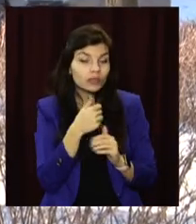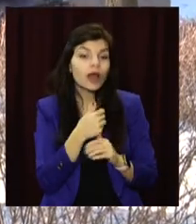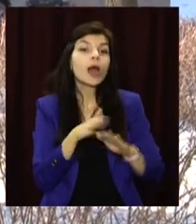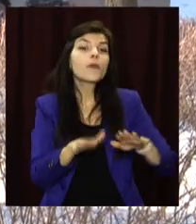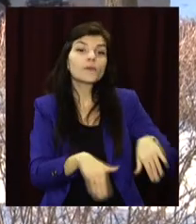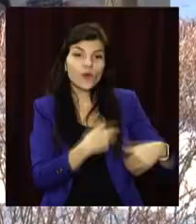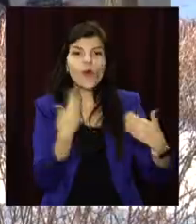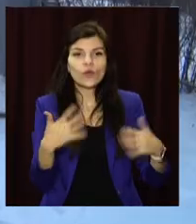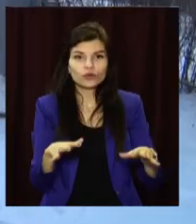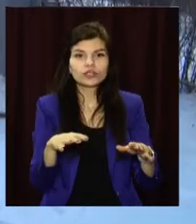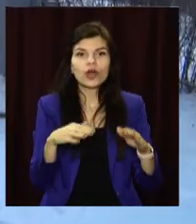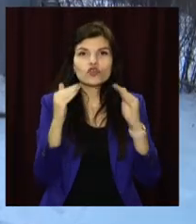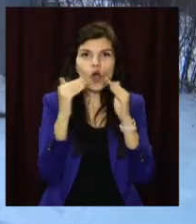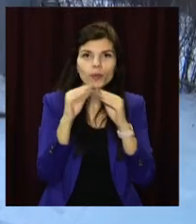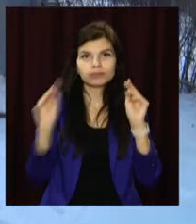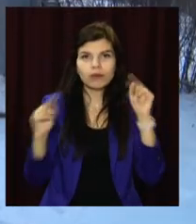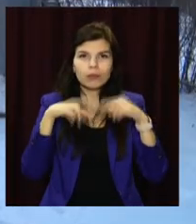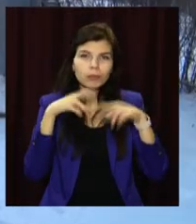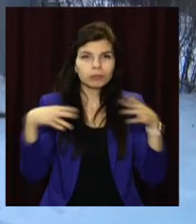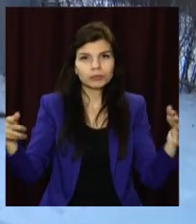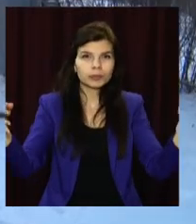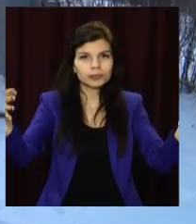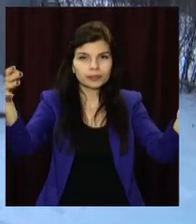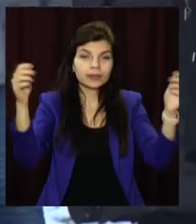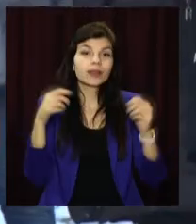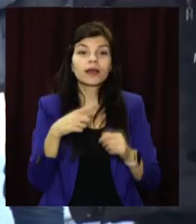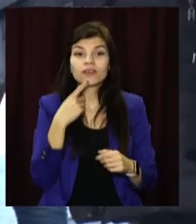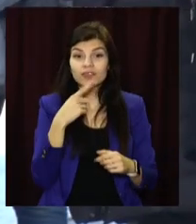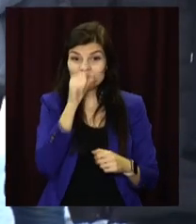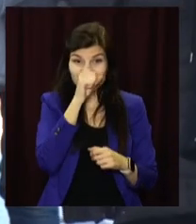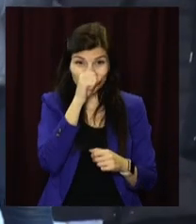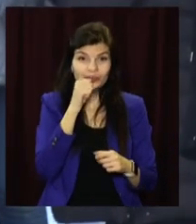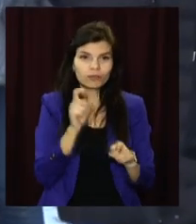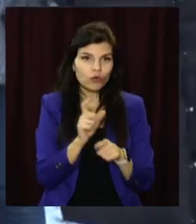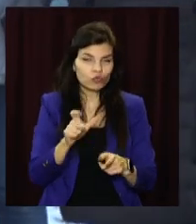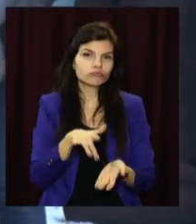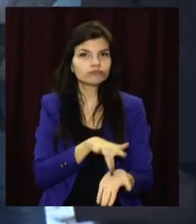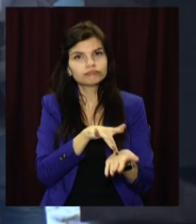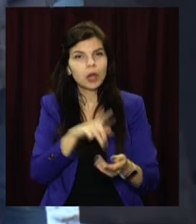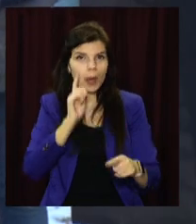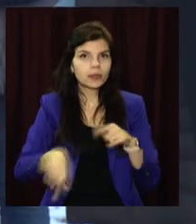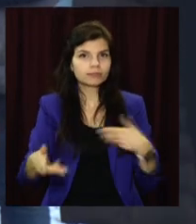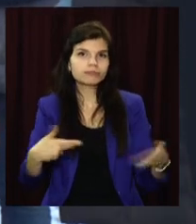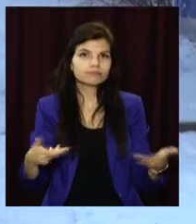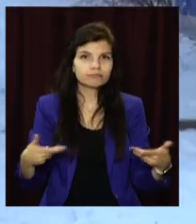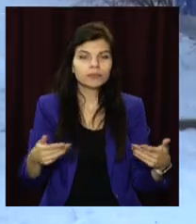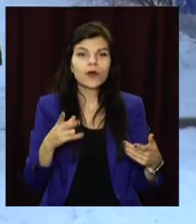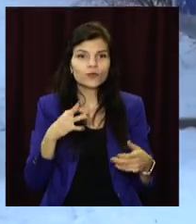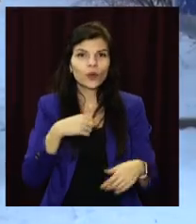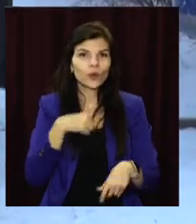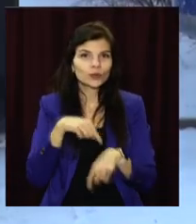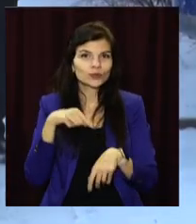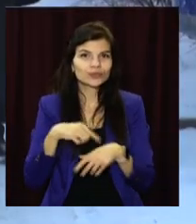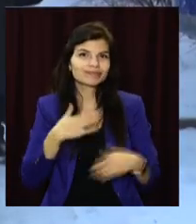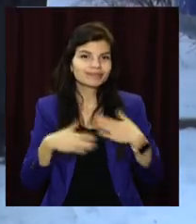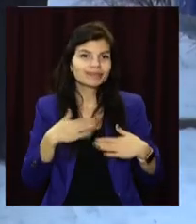уже доходные дома. У морозний лютневий день екскурсія по засніженому місту крокує швидко, але вражень залишається багато. Одних